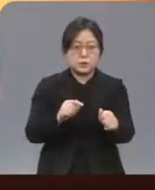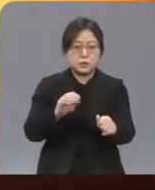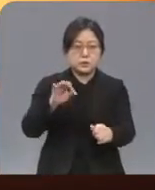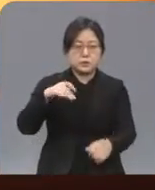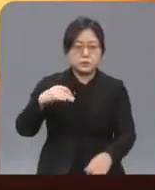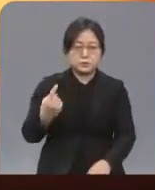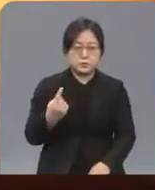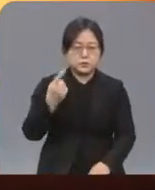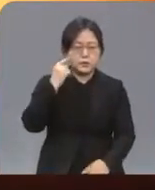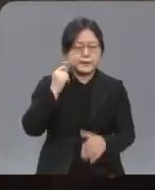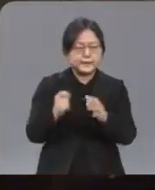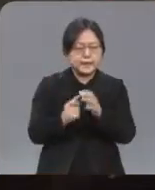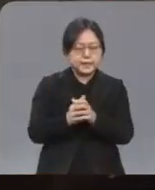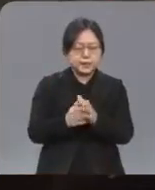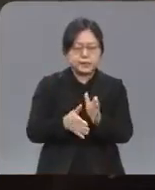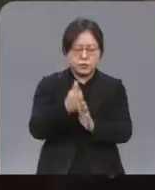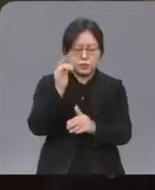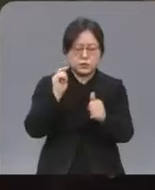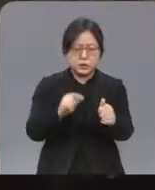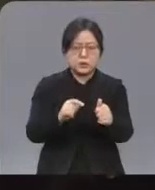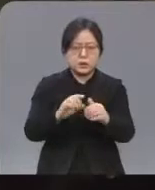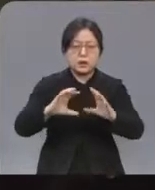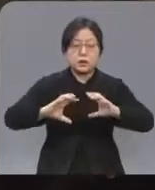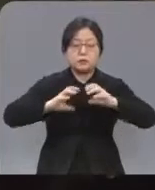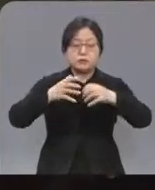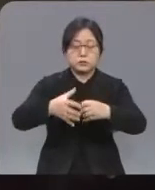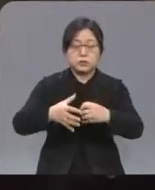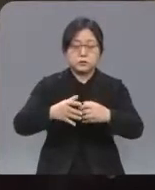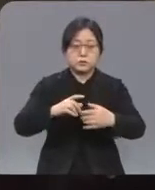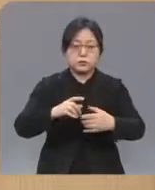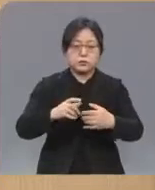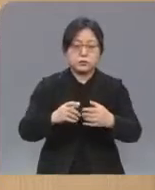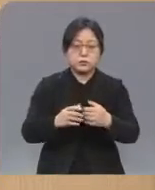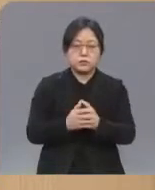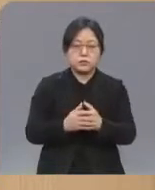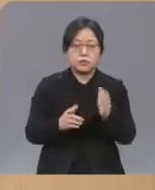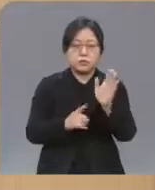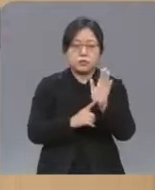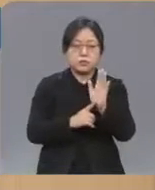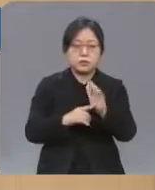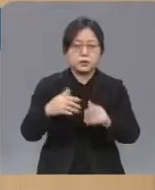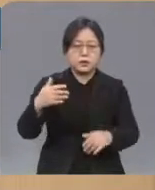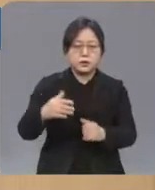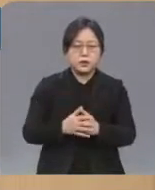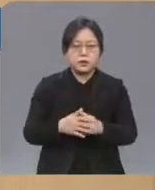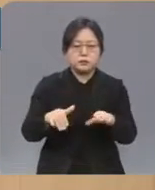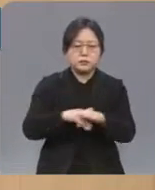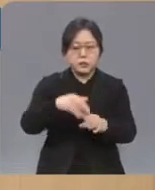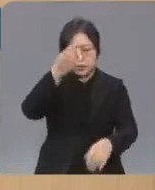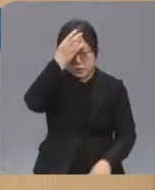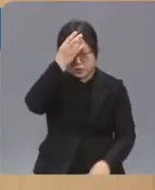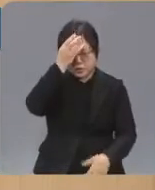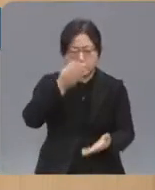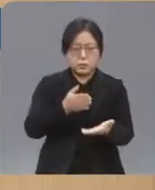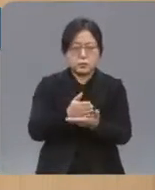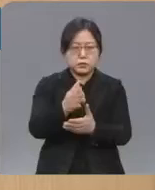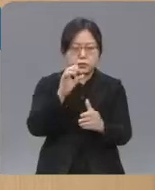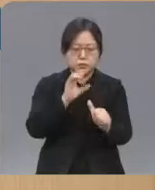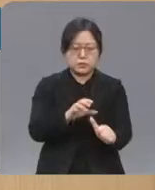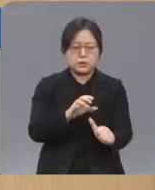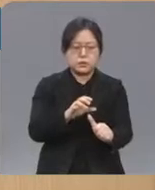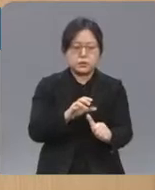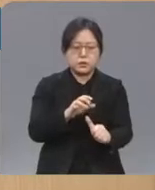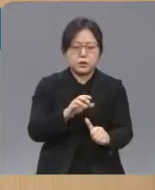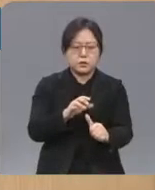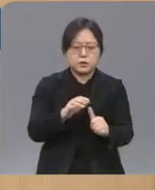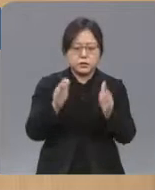유네스코 창의 도시로 지정되는 등 국제적 명성도 얻고 있습니다. 아직까지도 문화예술적인 측면에 국한되어